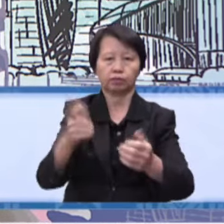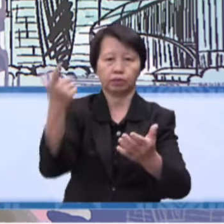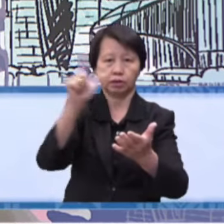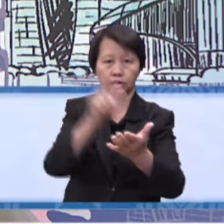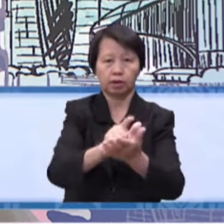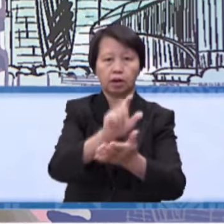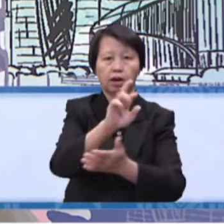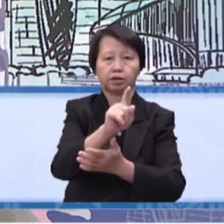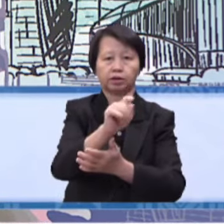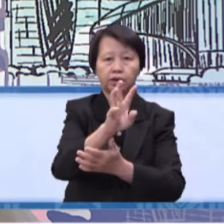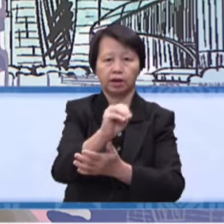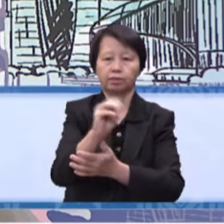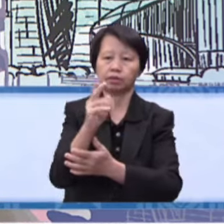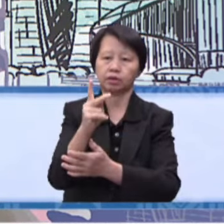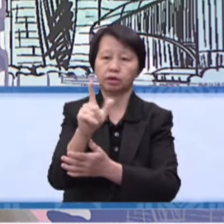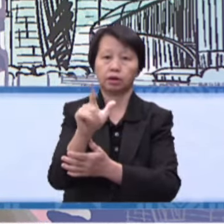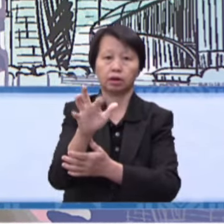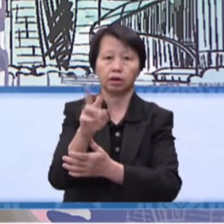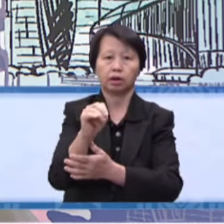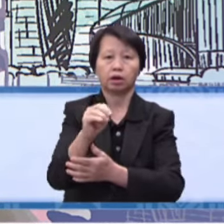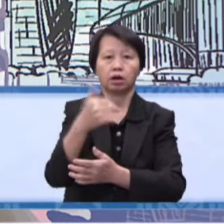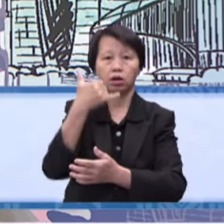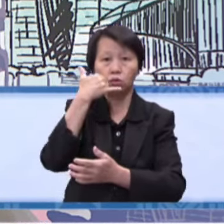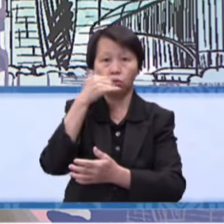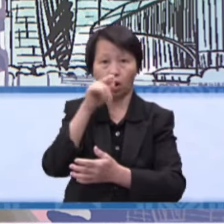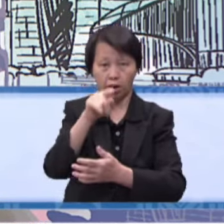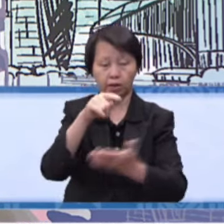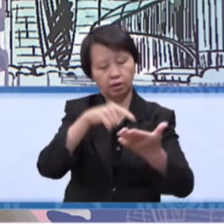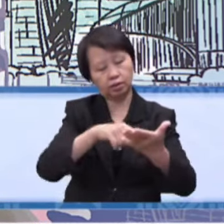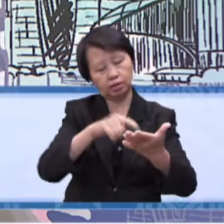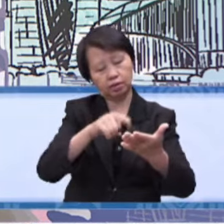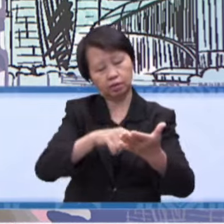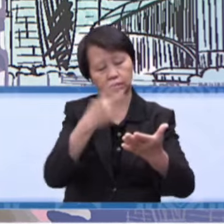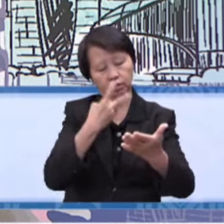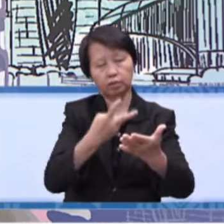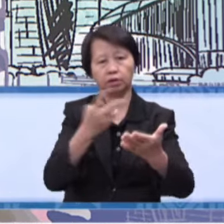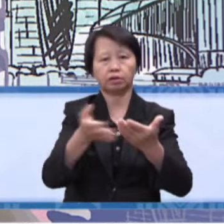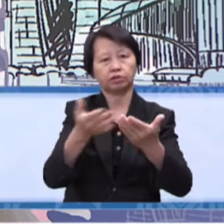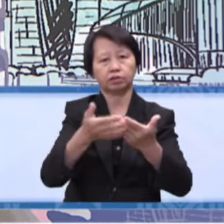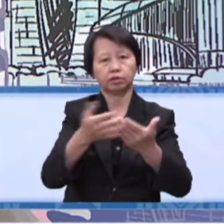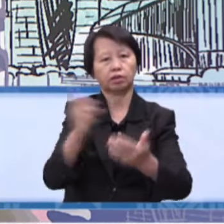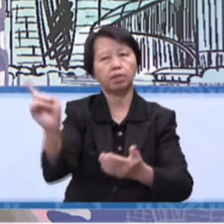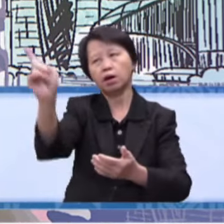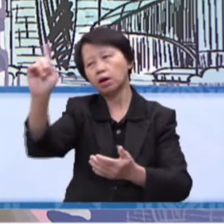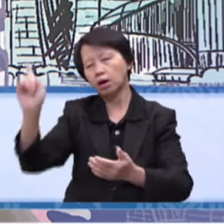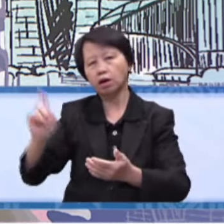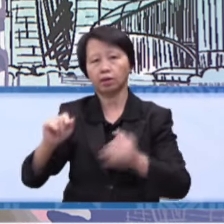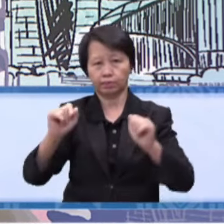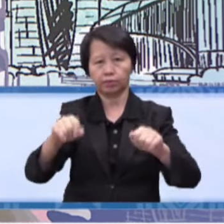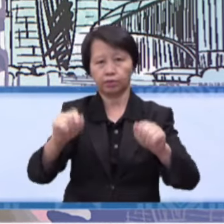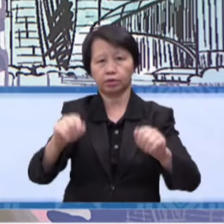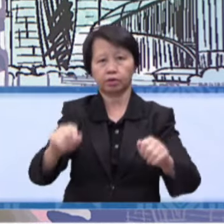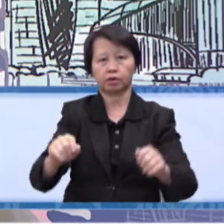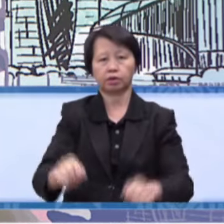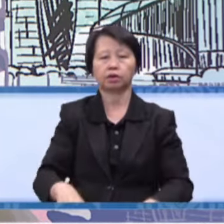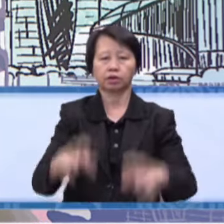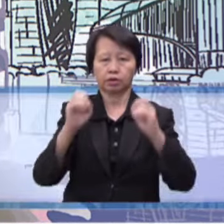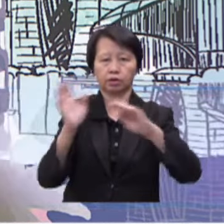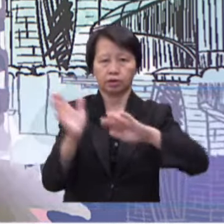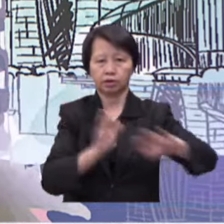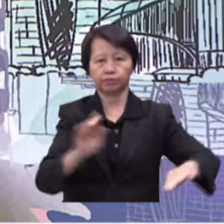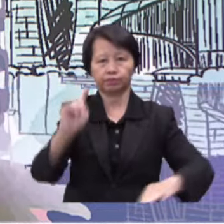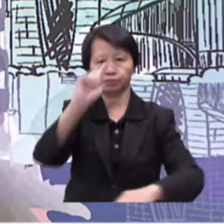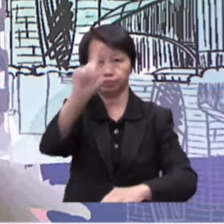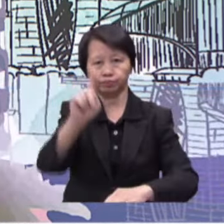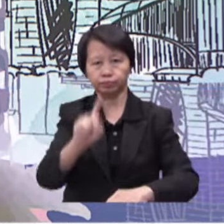aplikasi RCM Klik di tali poin pintar anda untuk tontonan yang lebih mudah dan juga di mana-mana saja baik kita mulaikan soal yang